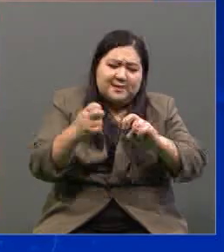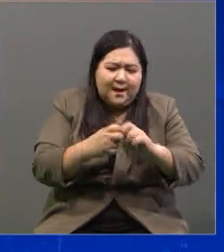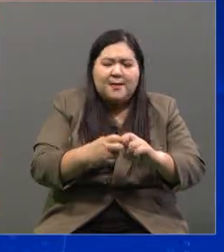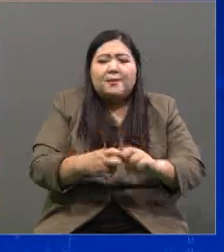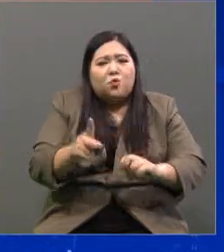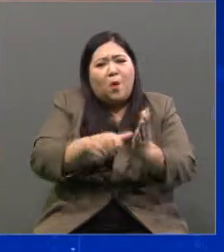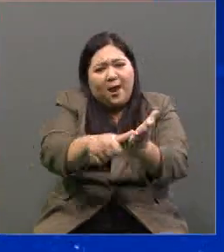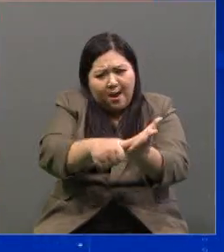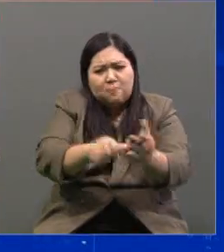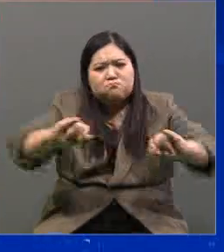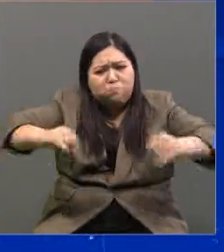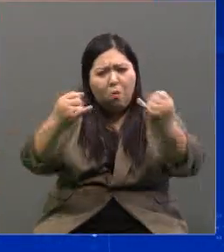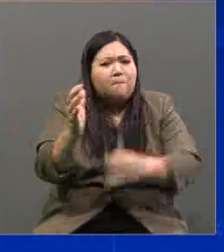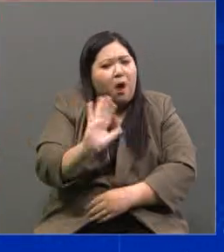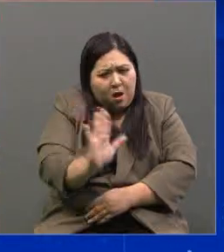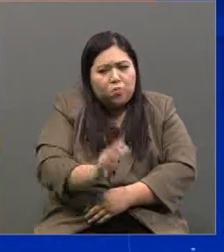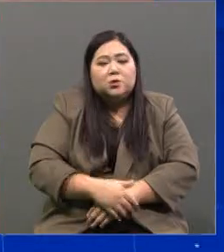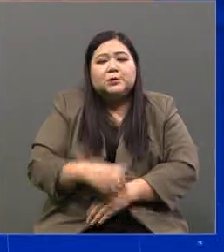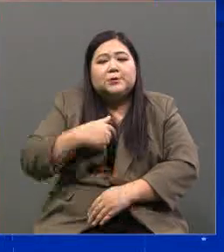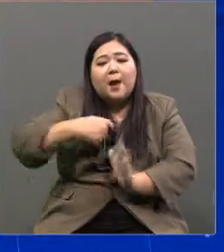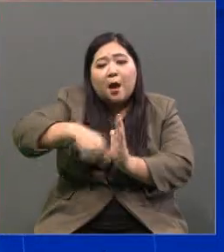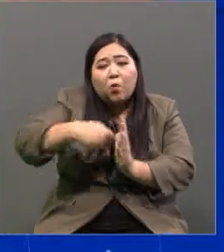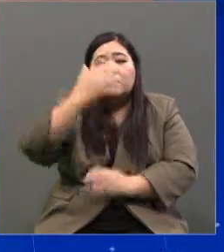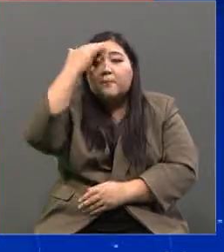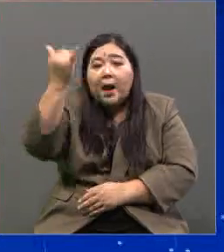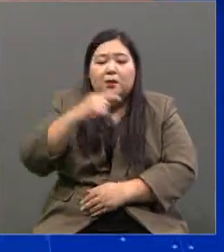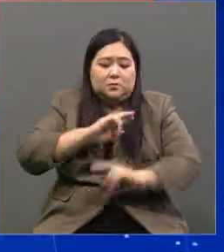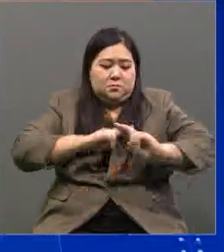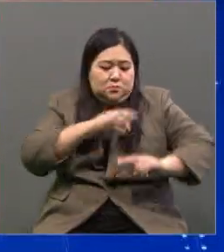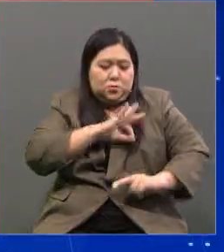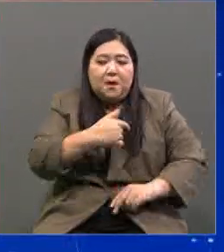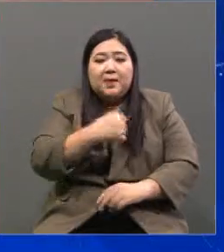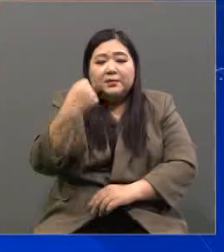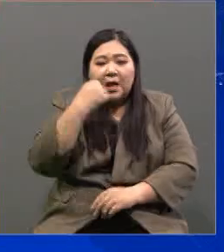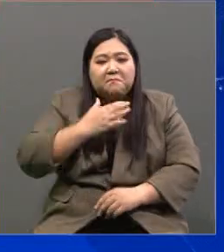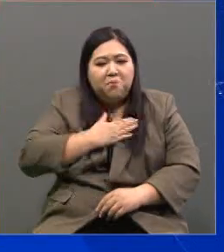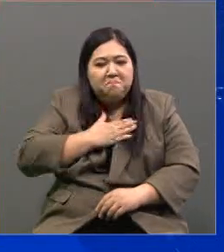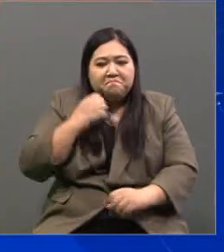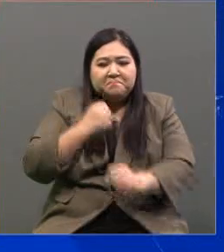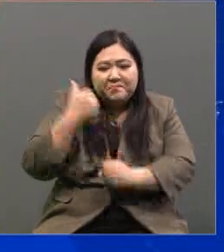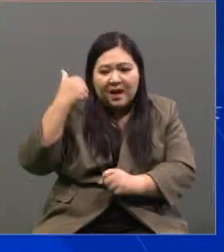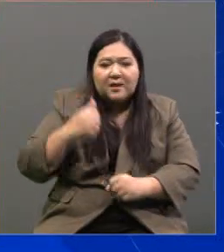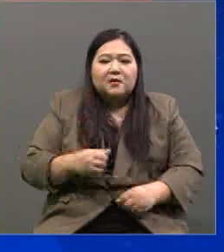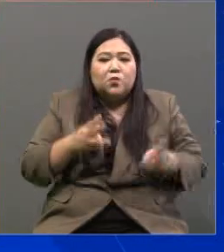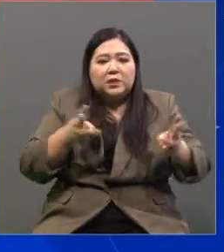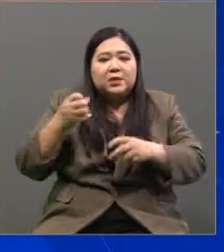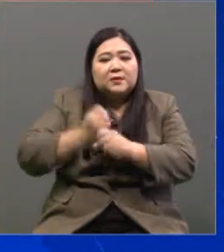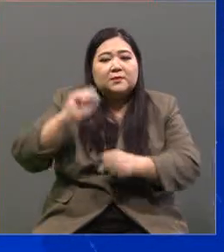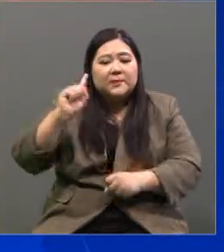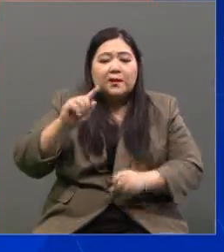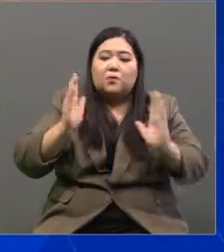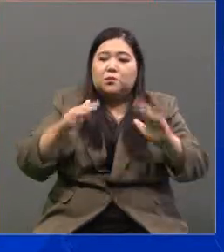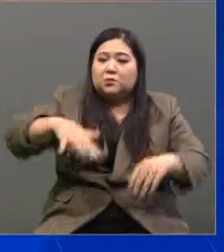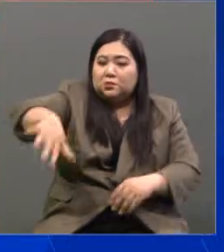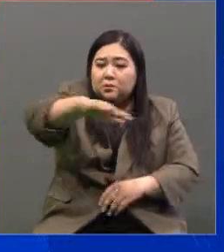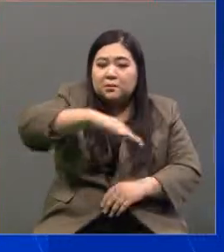จะชี้แจงให้ทราบในโอกาสต่อไปว่าทำไมถึงเชื่อมั่นว่าผมทำได้และจะทำอย่างไรหากประชา